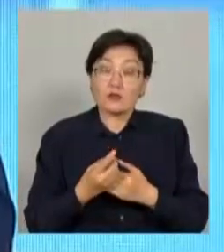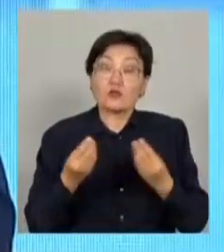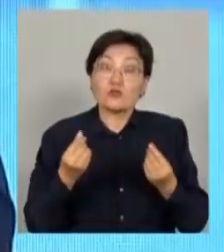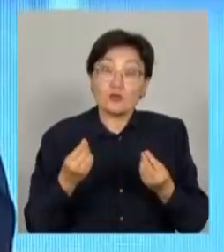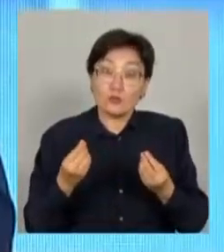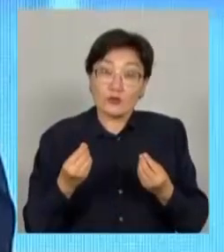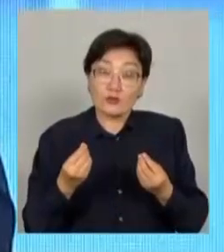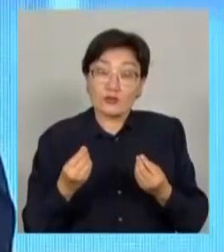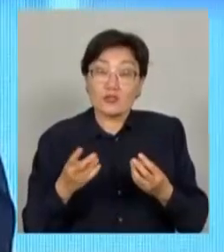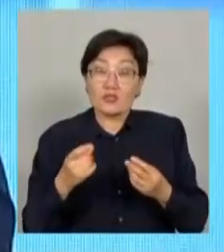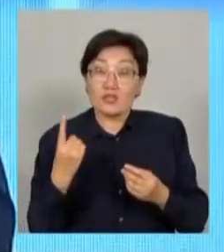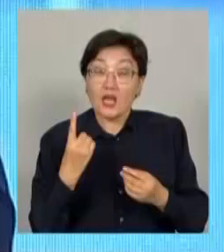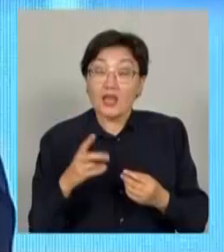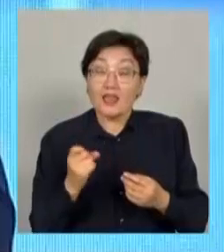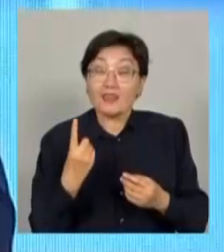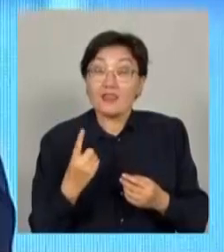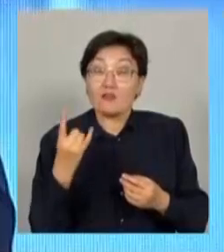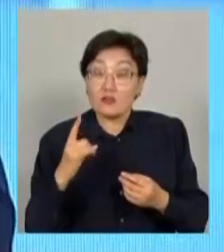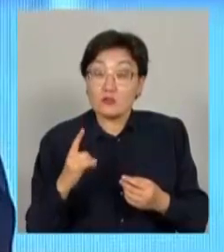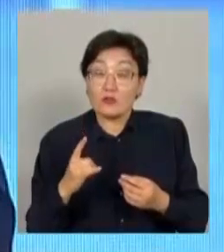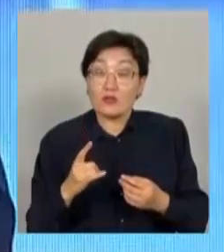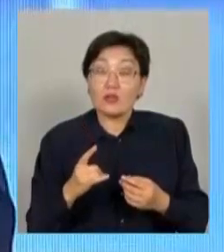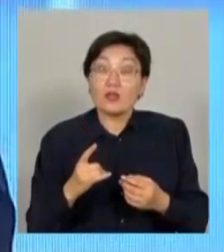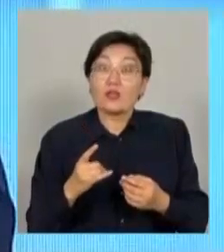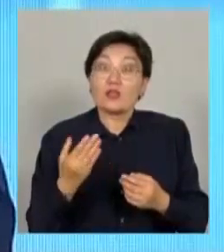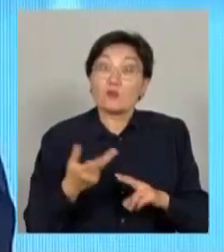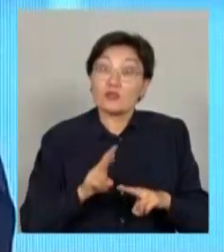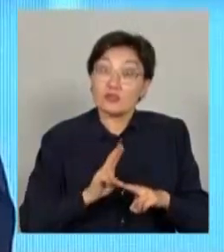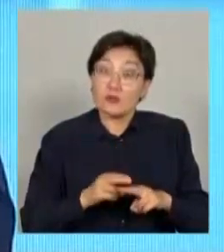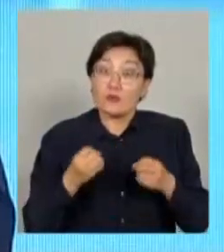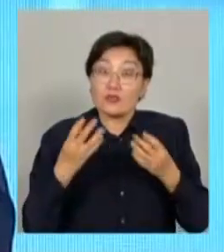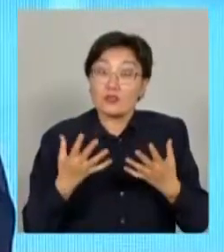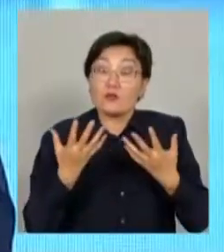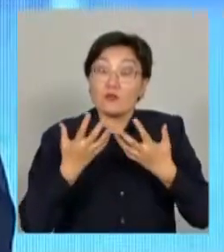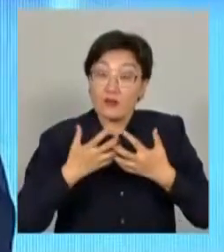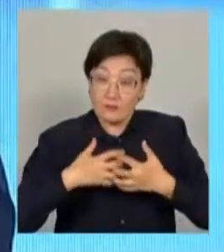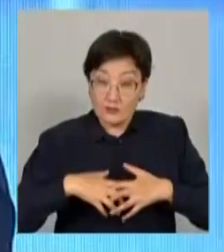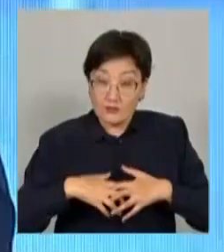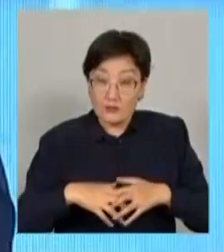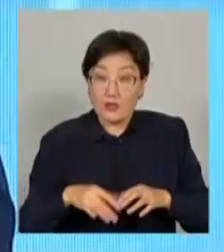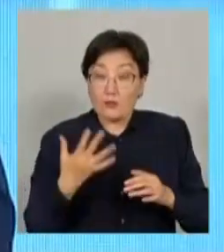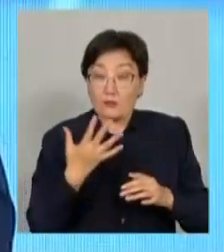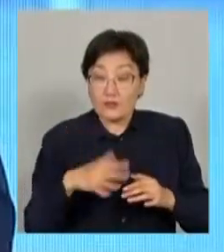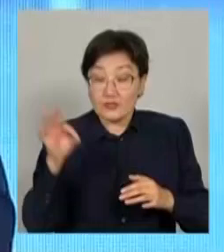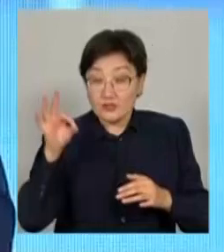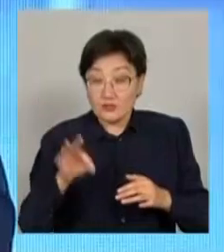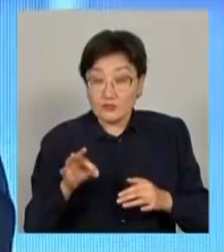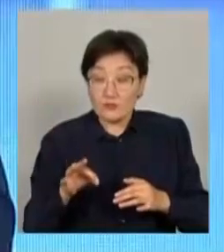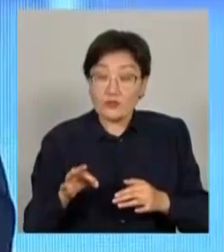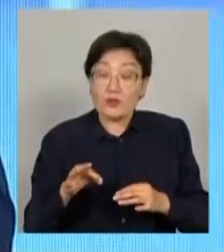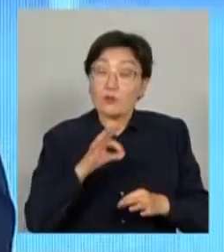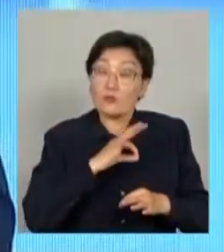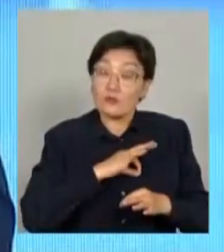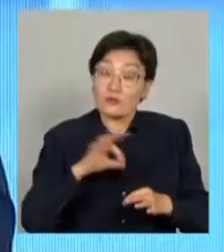суммы на одного ребенка. То есть, как Жанат Бастанович сказал, это простая арифметика. 50% инвестиционного